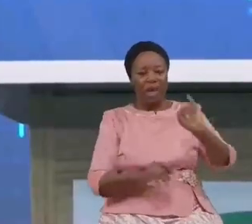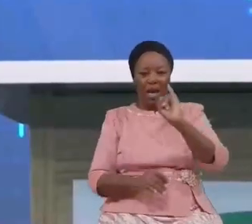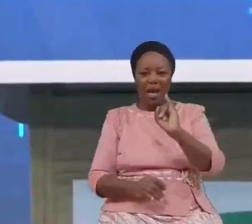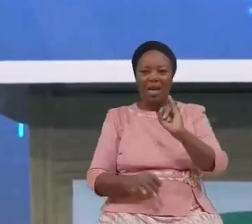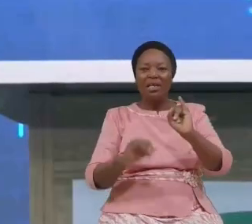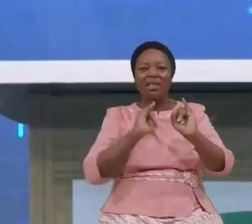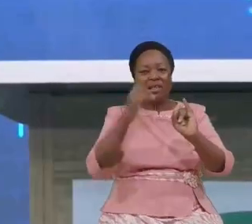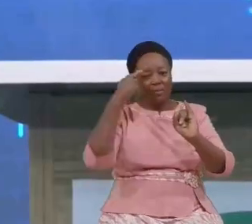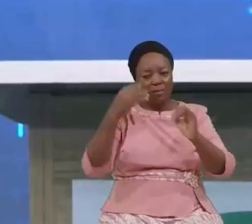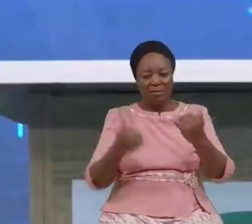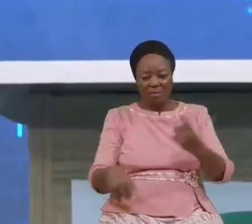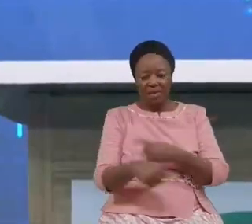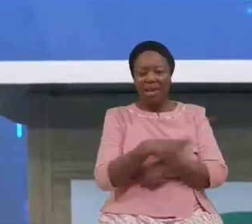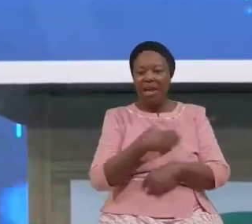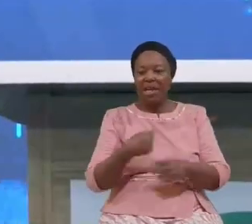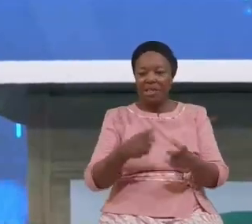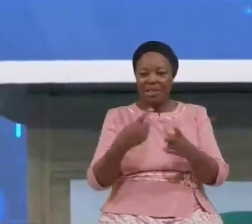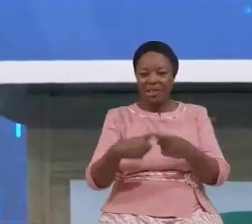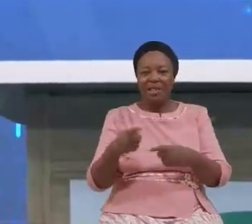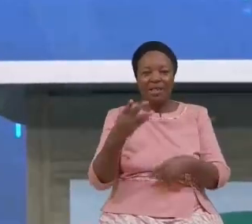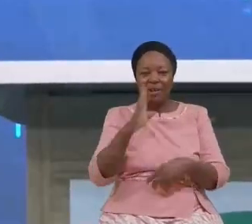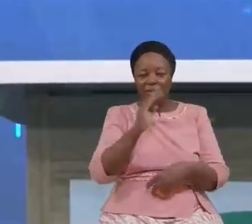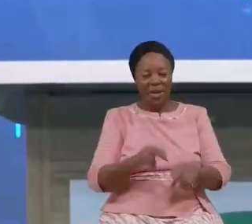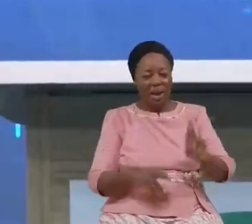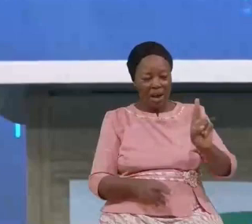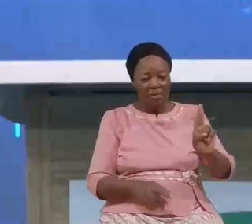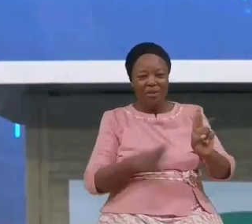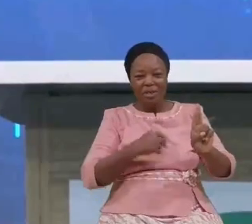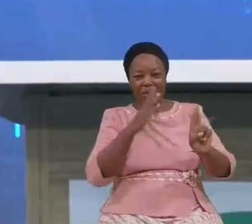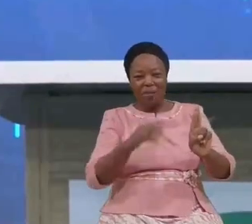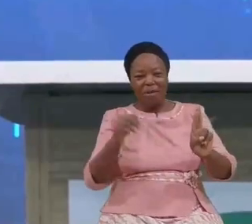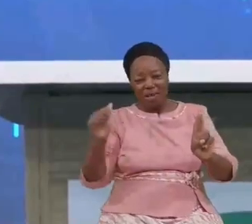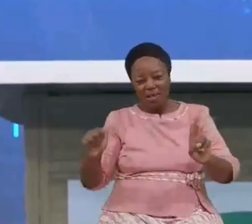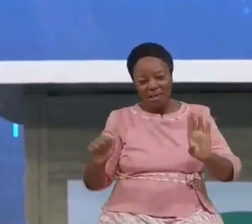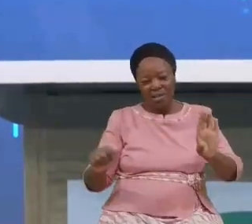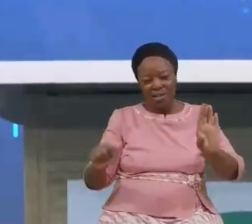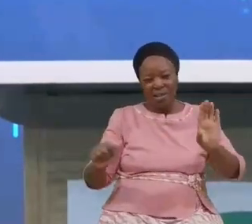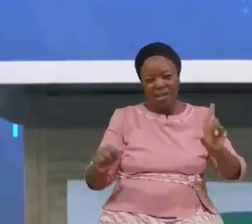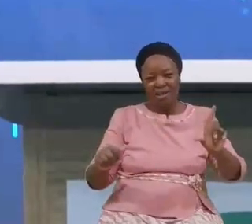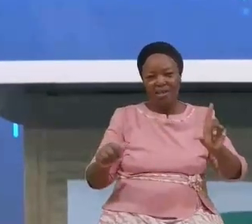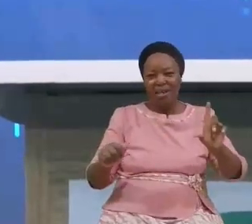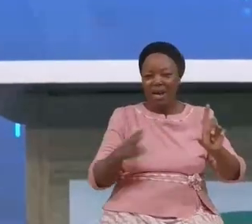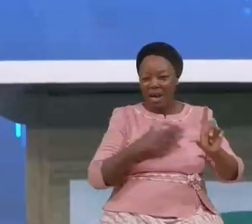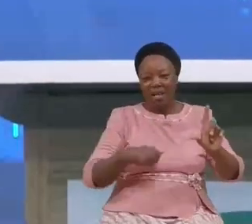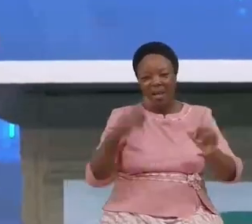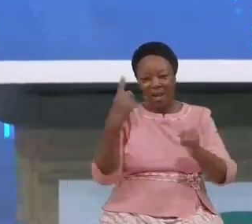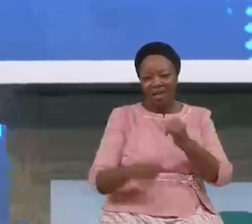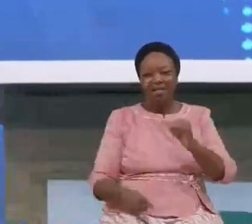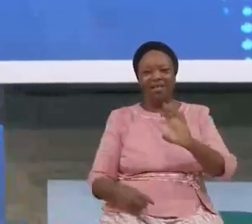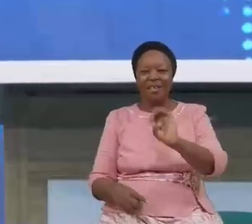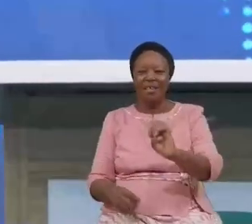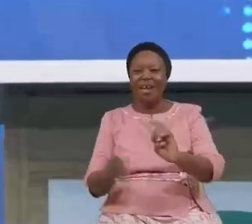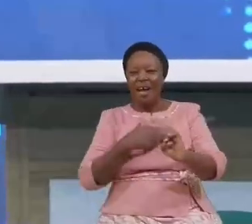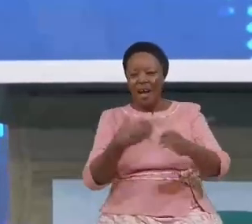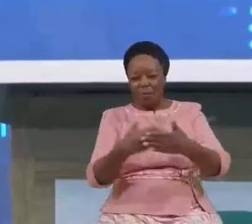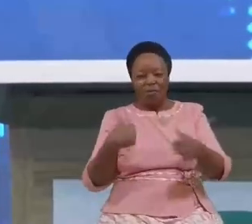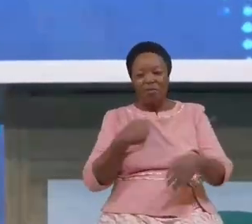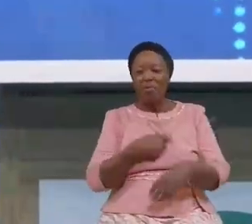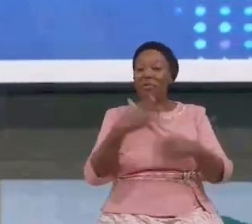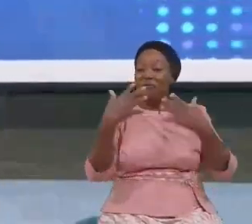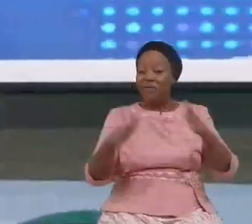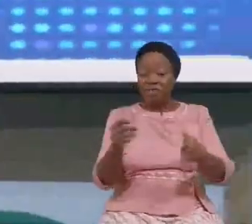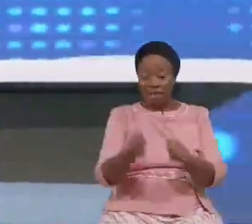aujourd'hui il y aura assez l et E et avant de finir